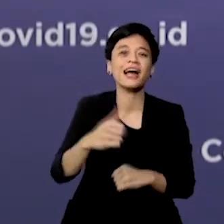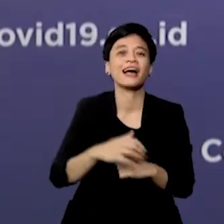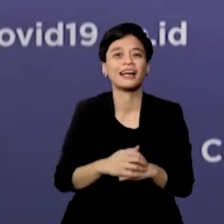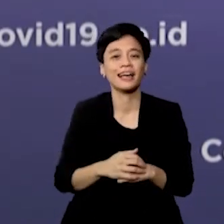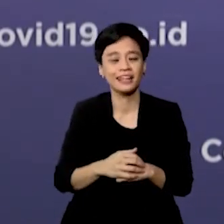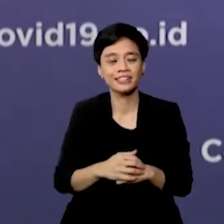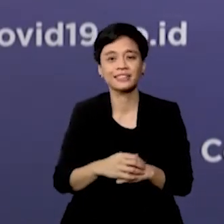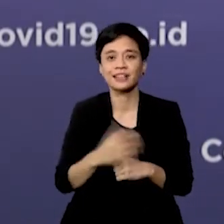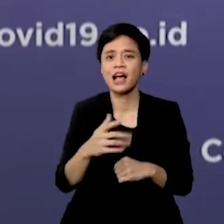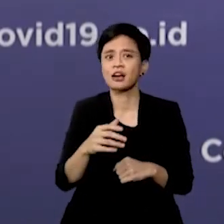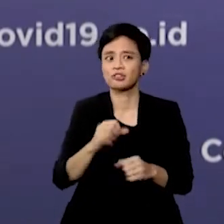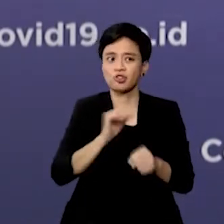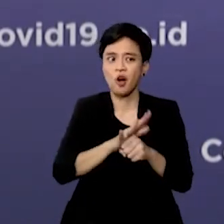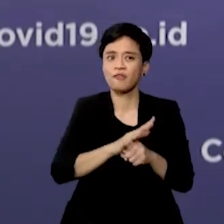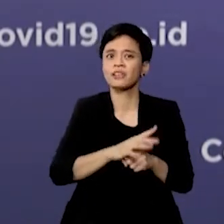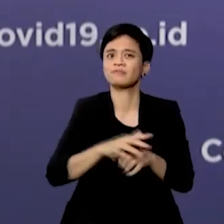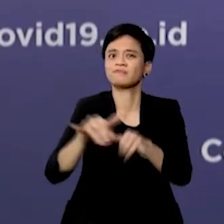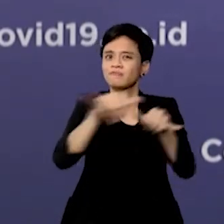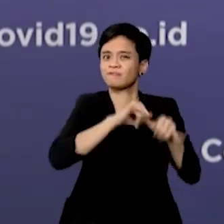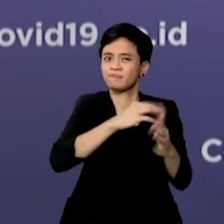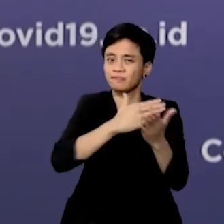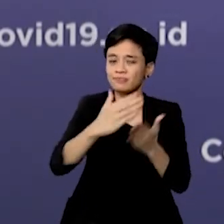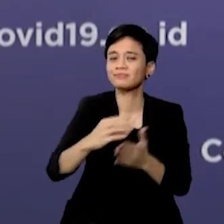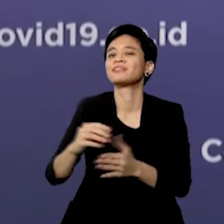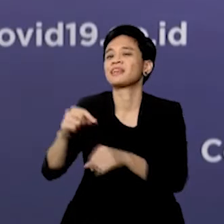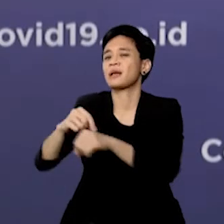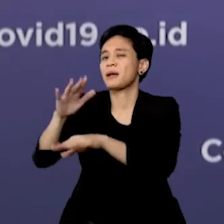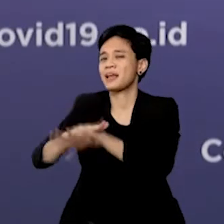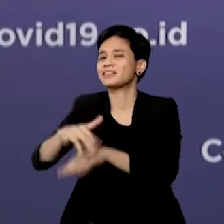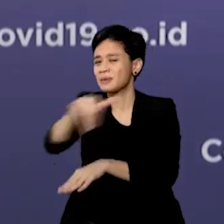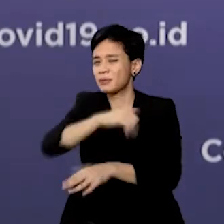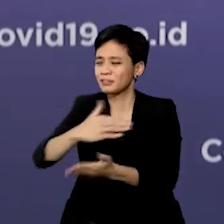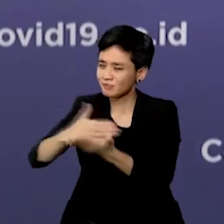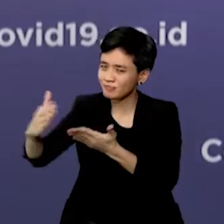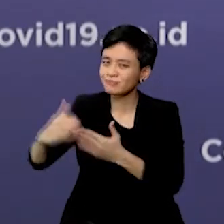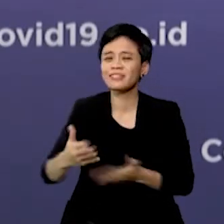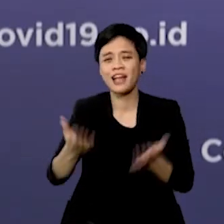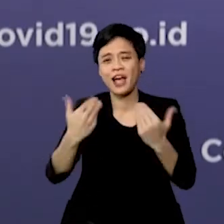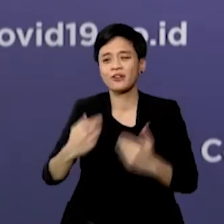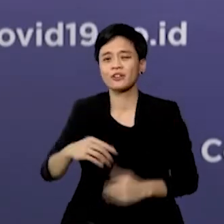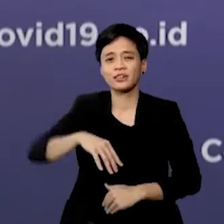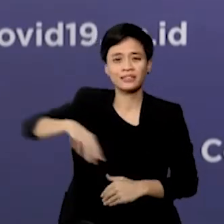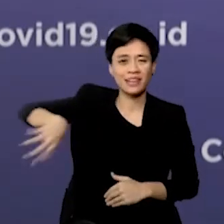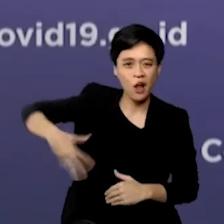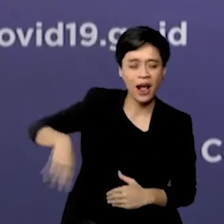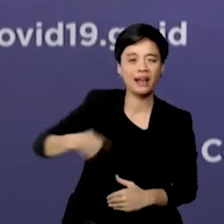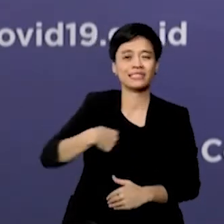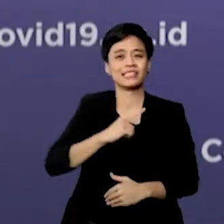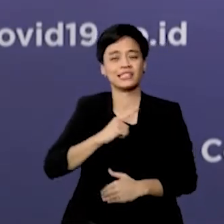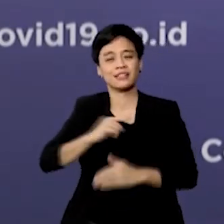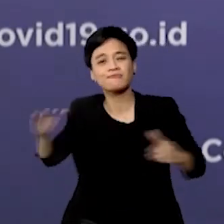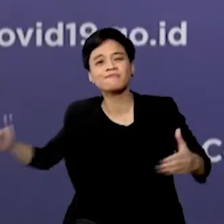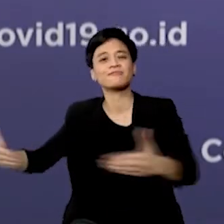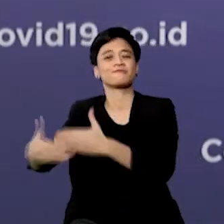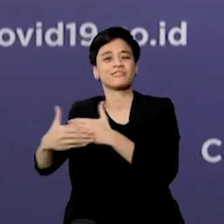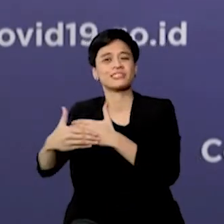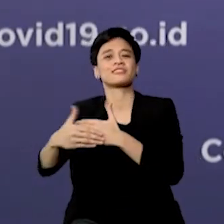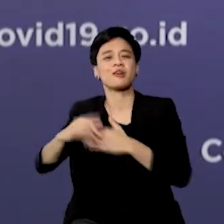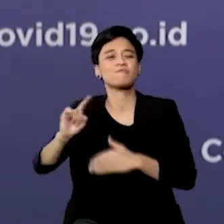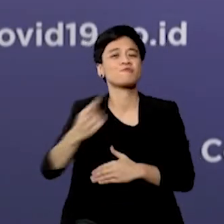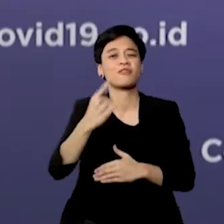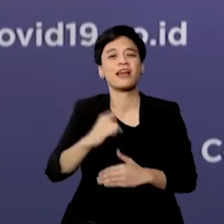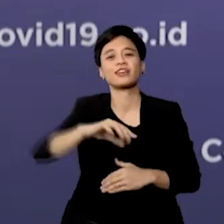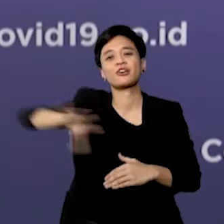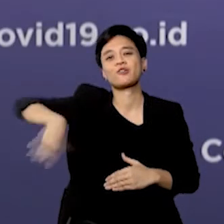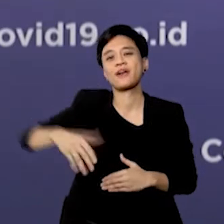juga dalam membasmi DBD. Mari lindungi diri kita, lindungi keluarga, mulai dari rumah untuk melawan COVID-19